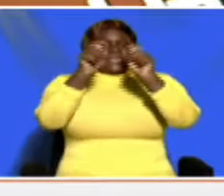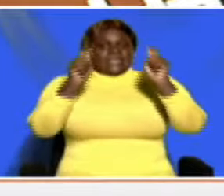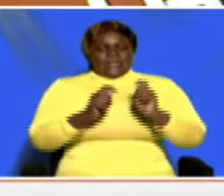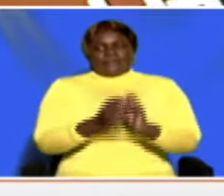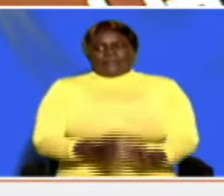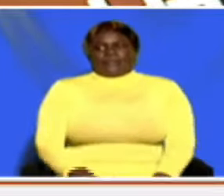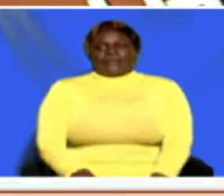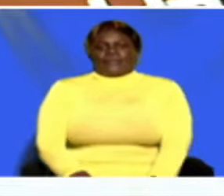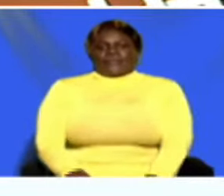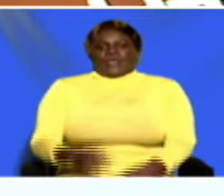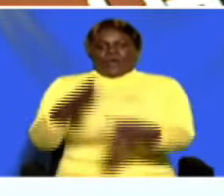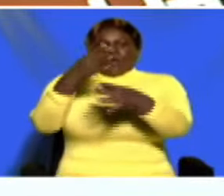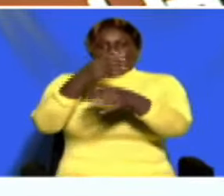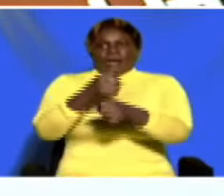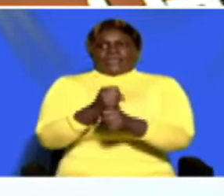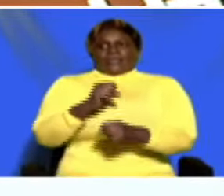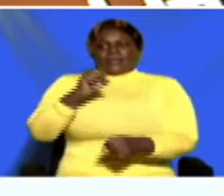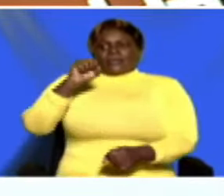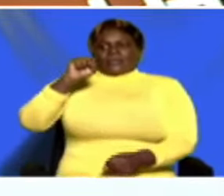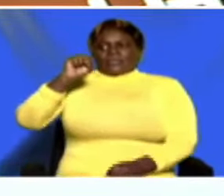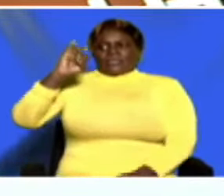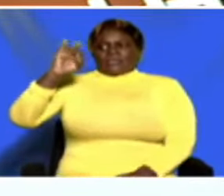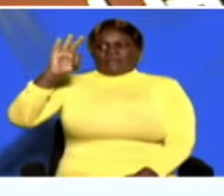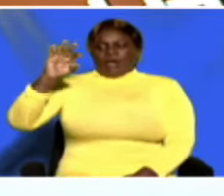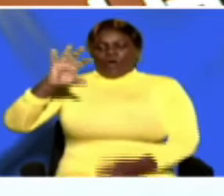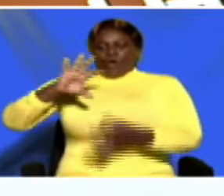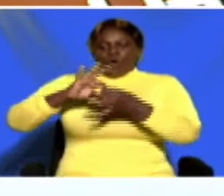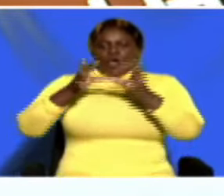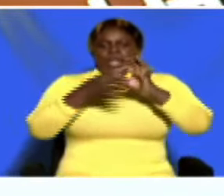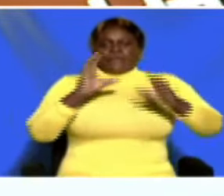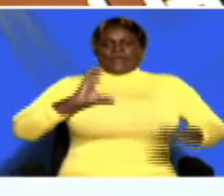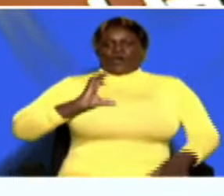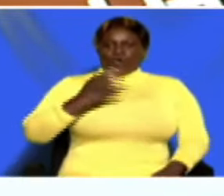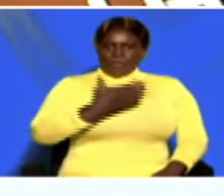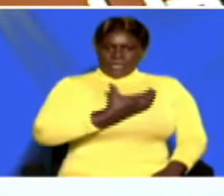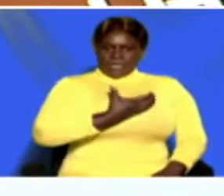Kampuni ya Sifao na kamati ya Olimpiki nchini zimeingia katika ushirikiano.